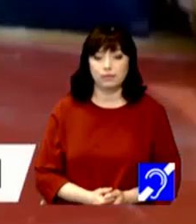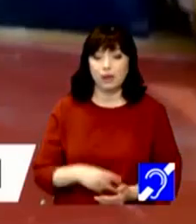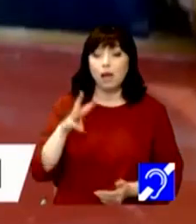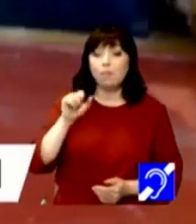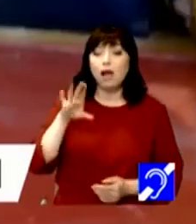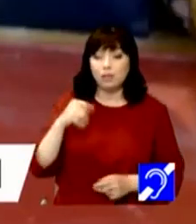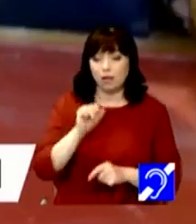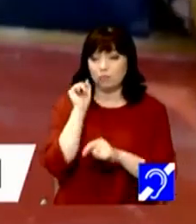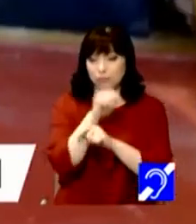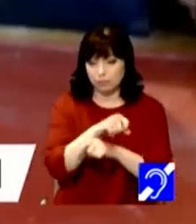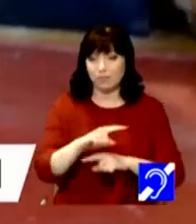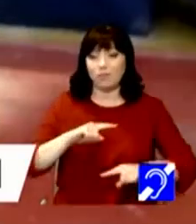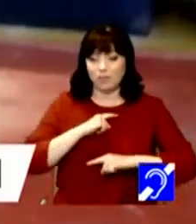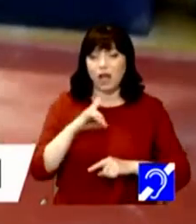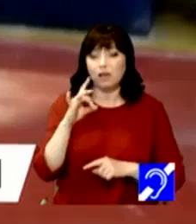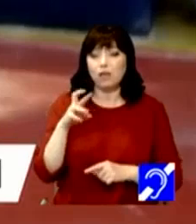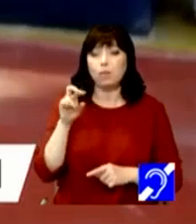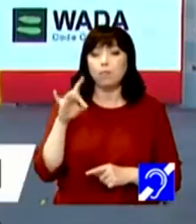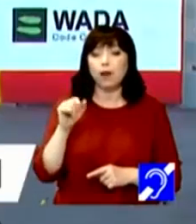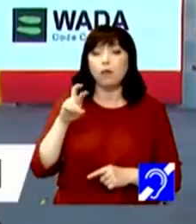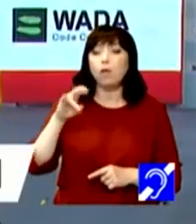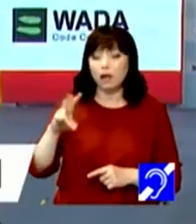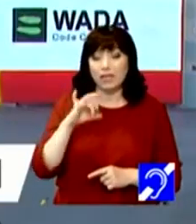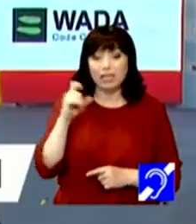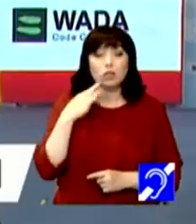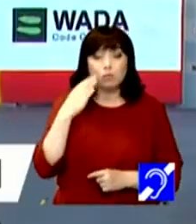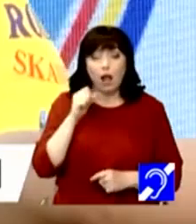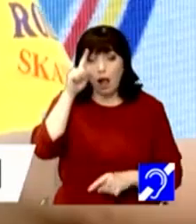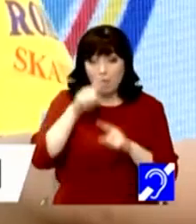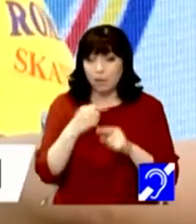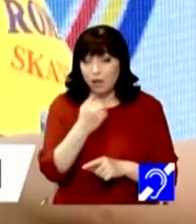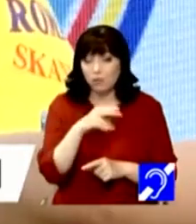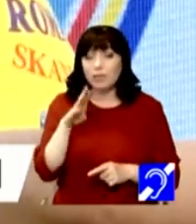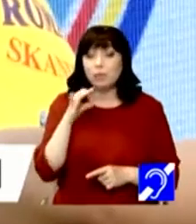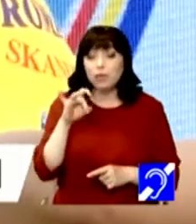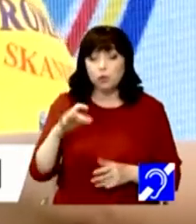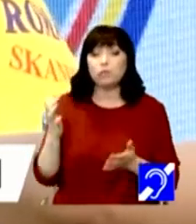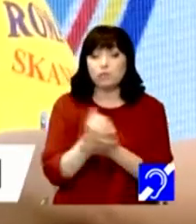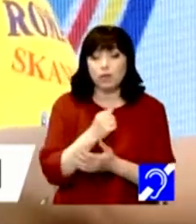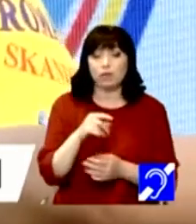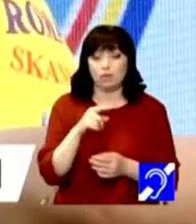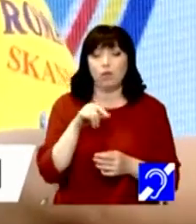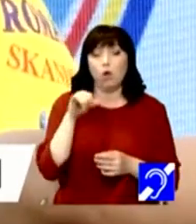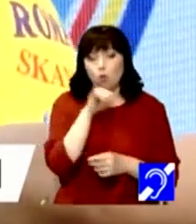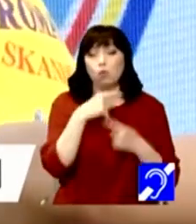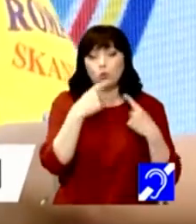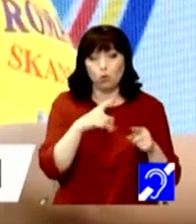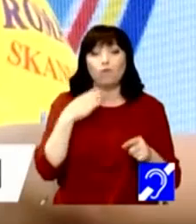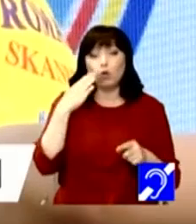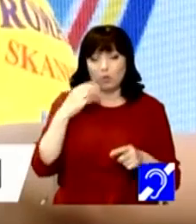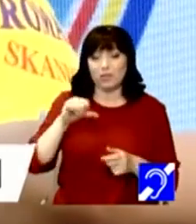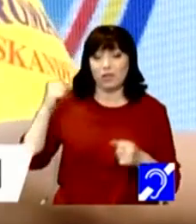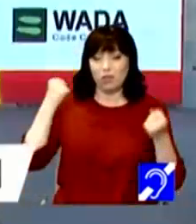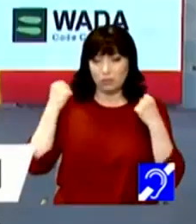Matei l-a învins în finală pe Rafael Breaban din România, iar fratele său, Tiberius, a câștigat în fața unui alt sportiv român,